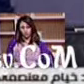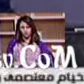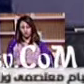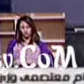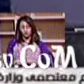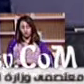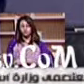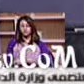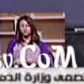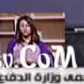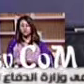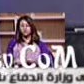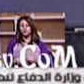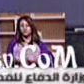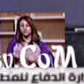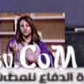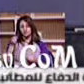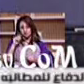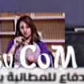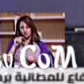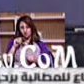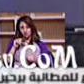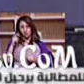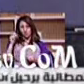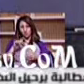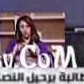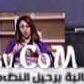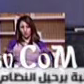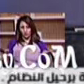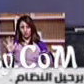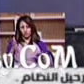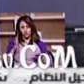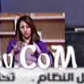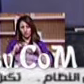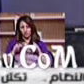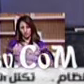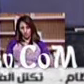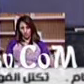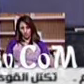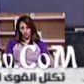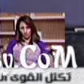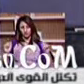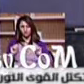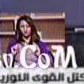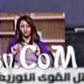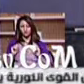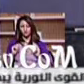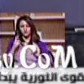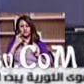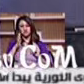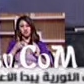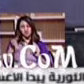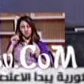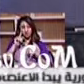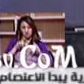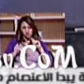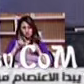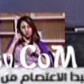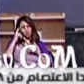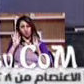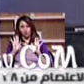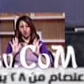والله يا دكتور يعني واضح ان في هدوء بس البعض بيخش ان يكون الهدوء اللي بي بيخبط العاصف قص خليني بس